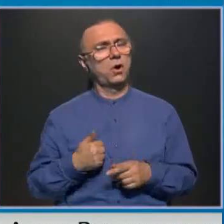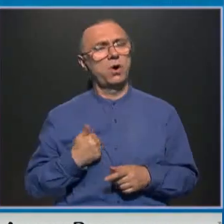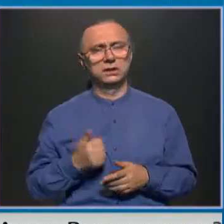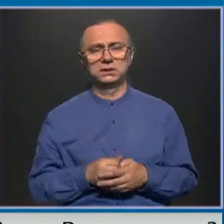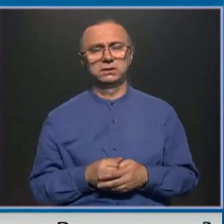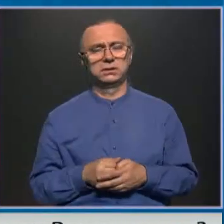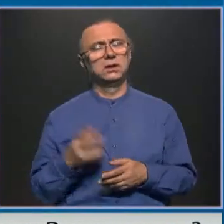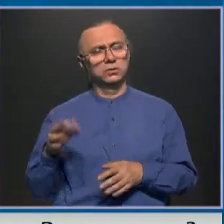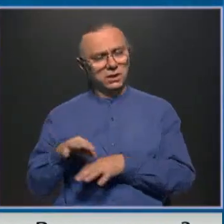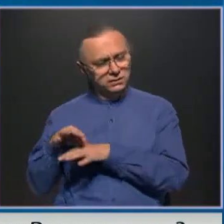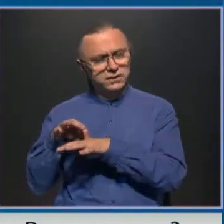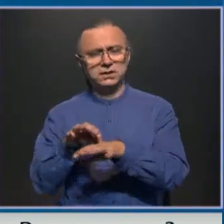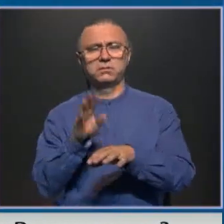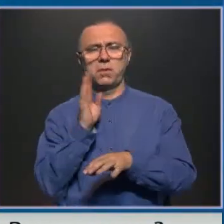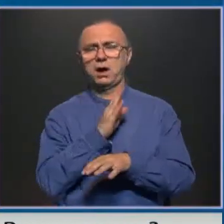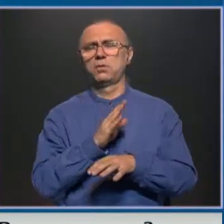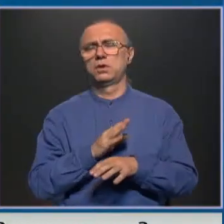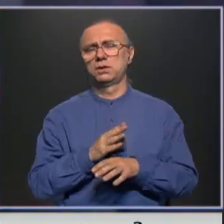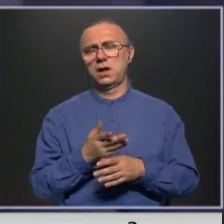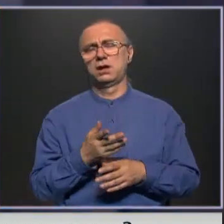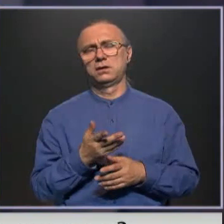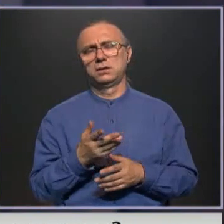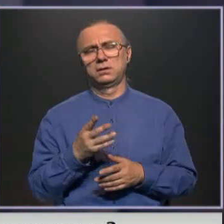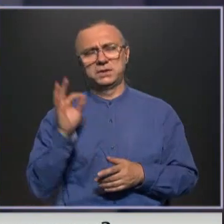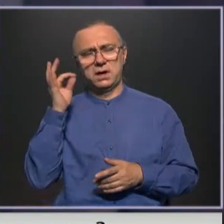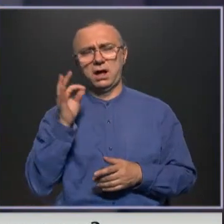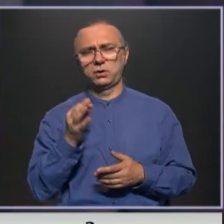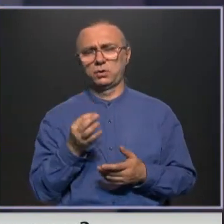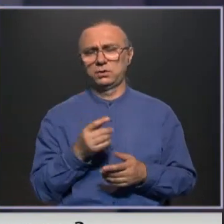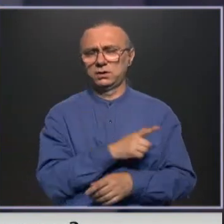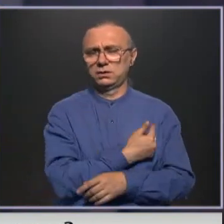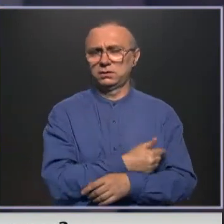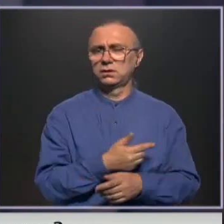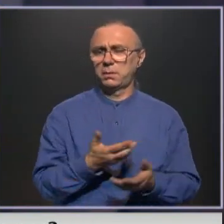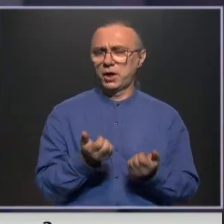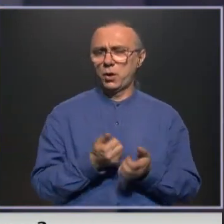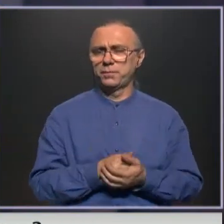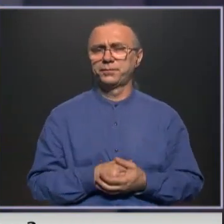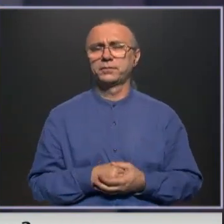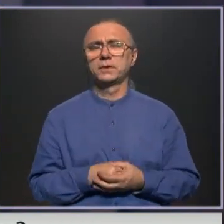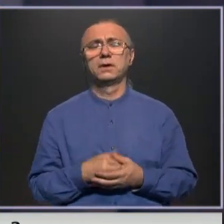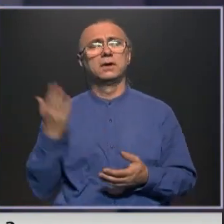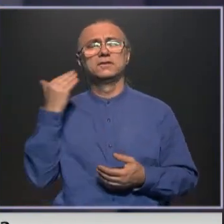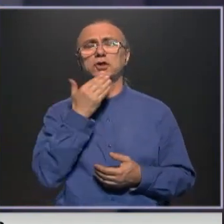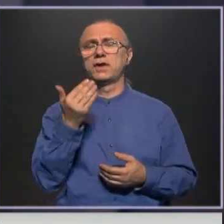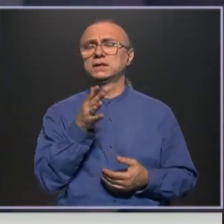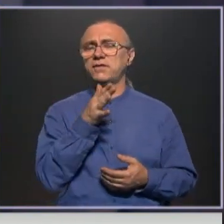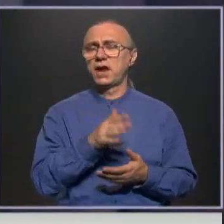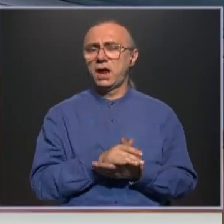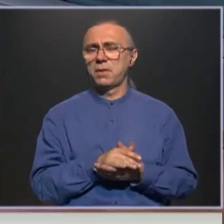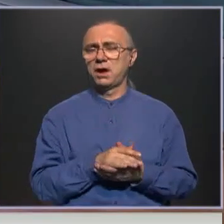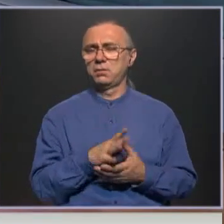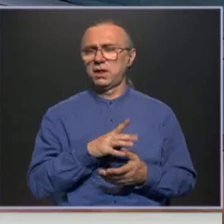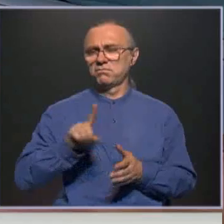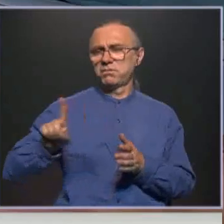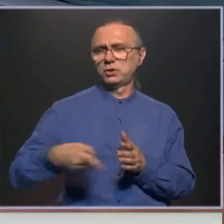советские богоборческие годы была карательная, в том числе психиатрия, наряду все-таки с реальным лечением, люди до сих пор, вот уже вроде поколение прошло,